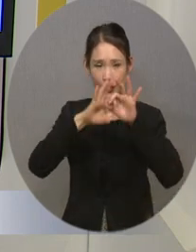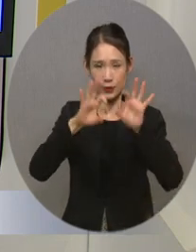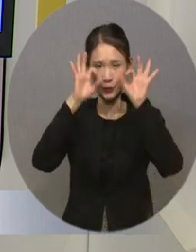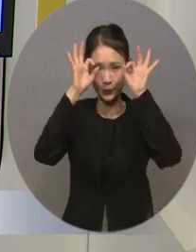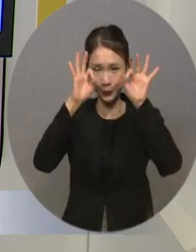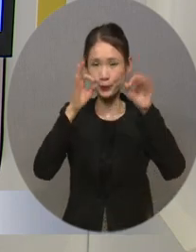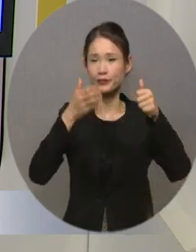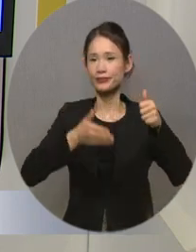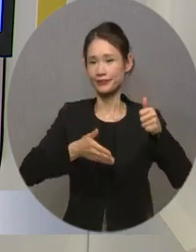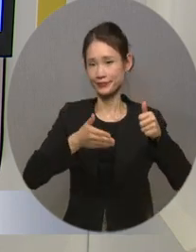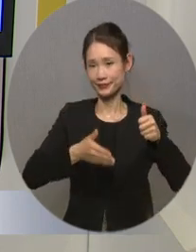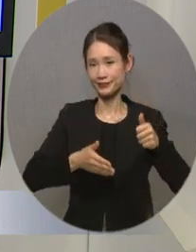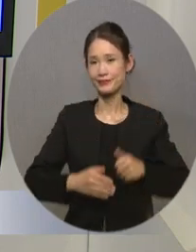통해 확인할 수 있습니다